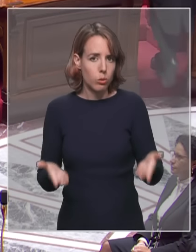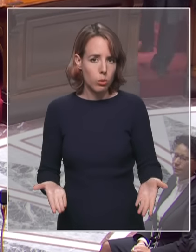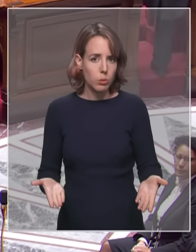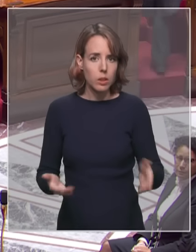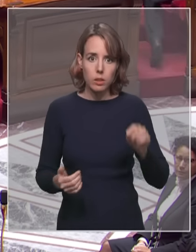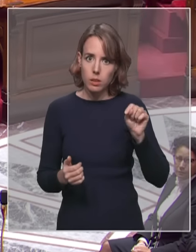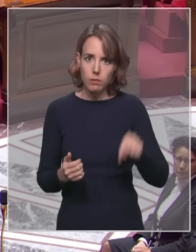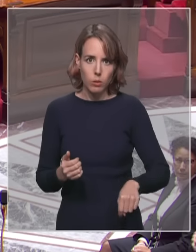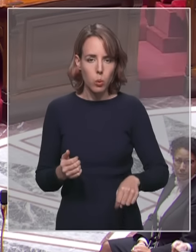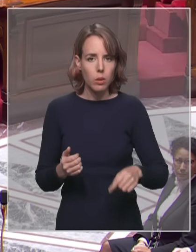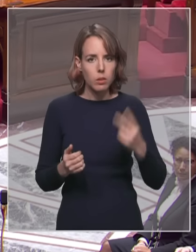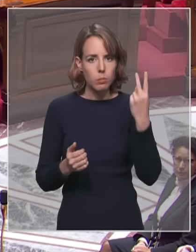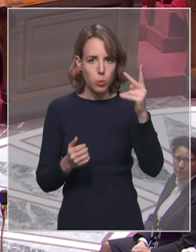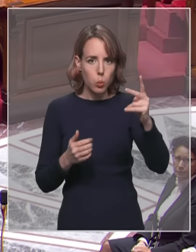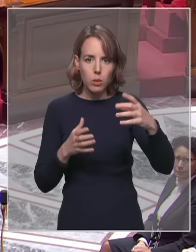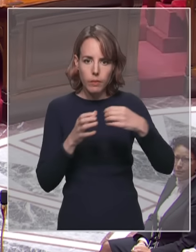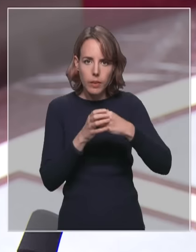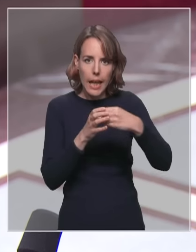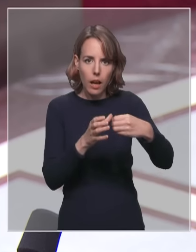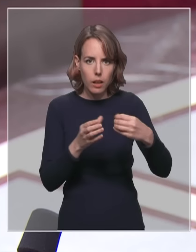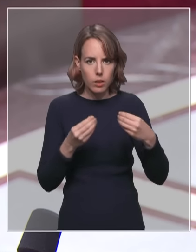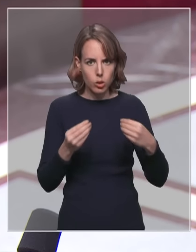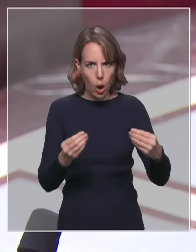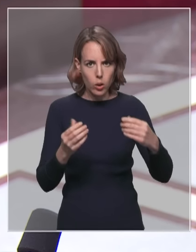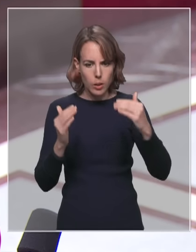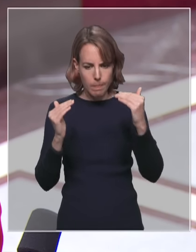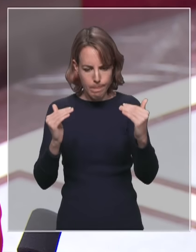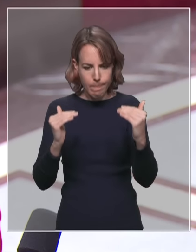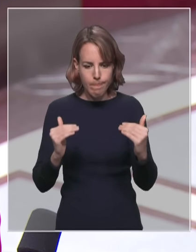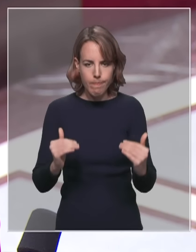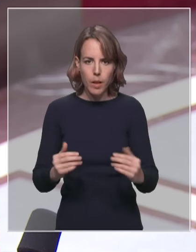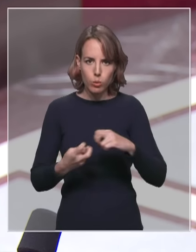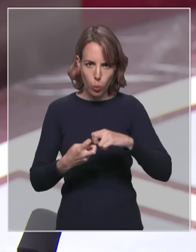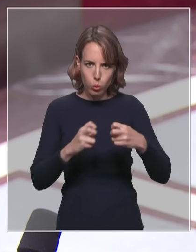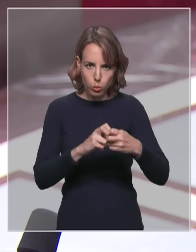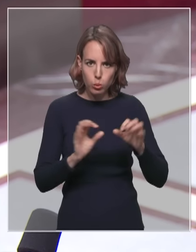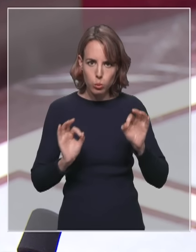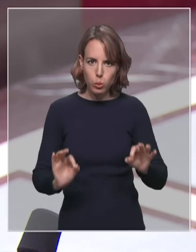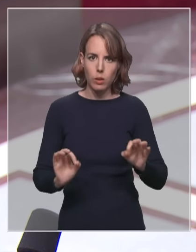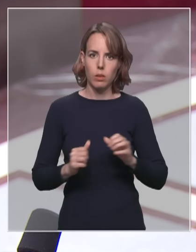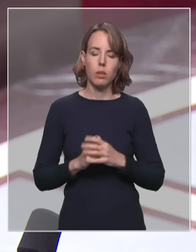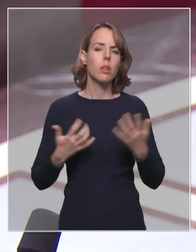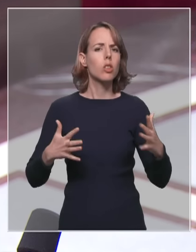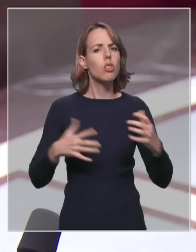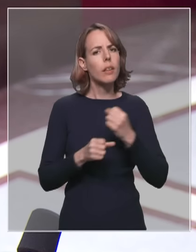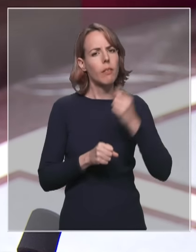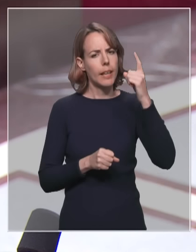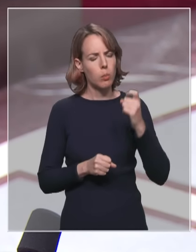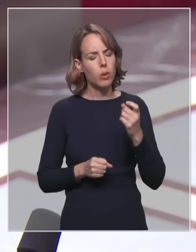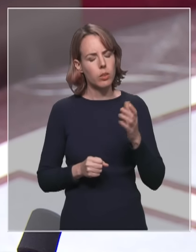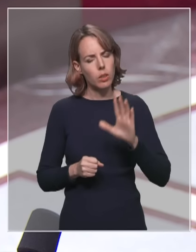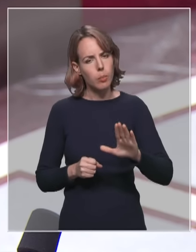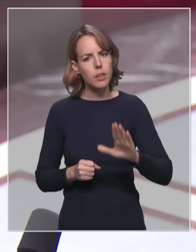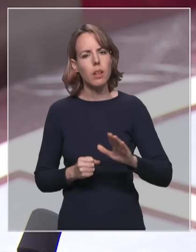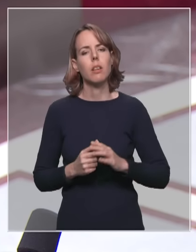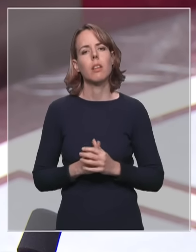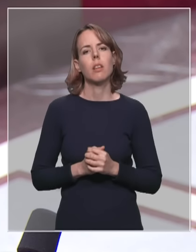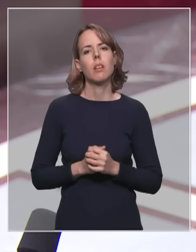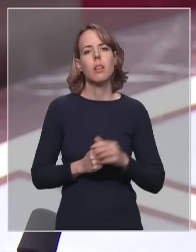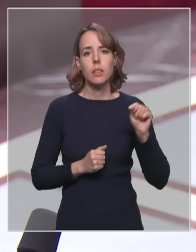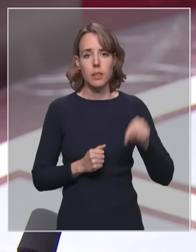structuration de votre filière. Je sais qu'un travail a été entrepris pour structurer la filière. terre et pouvoir travailler à un